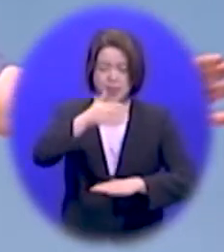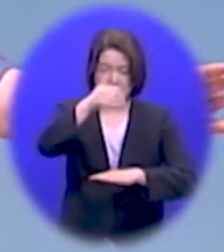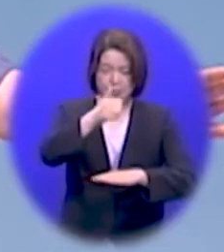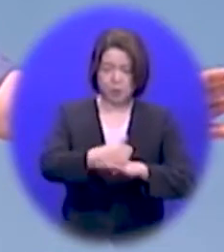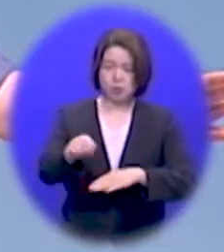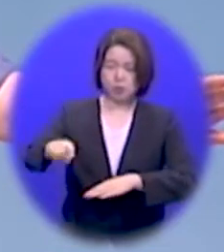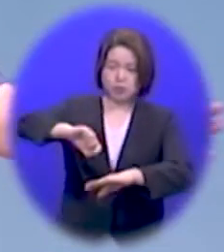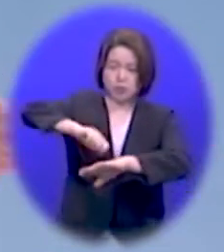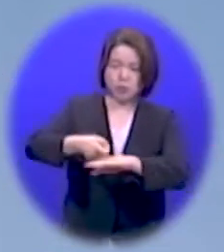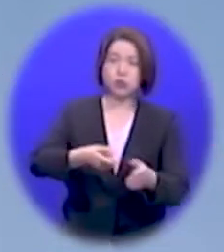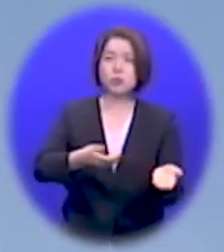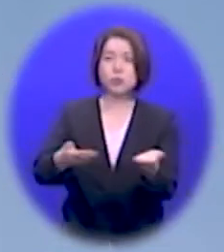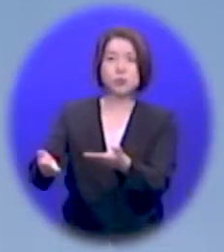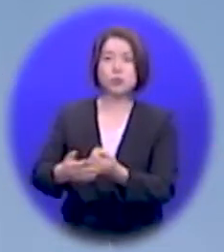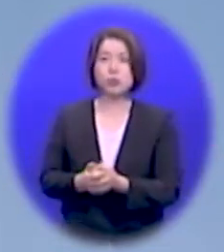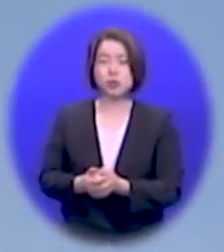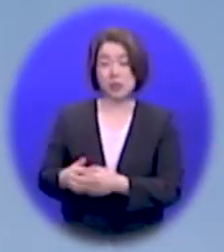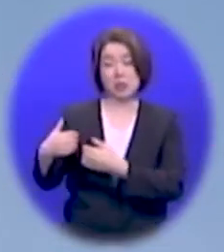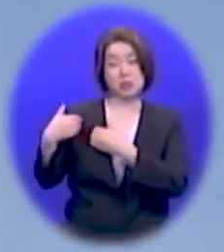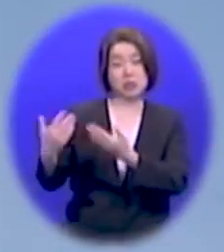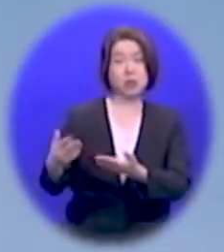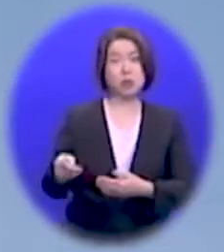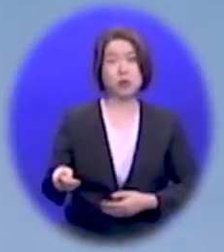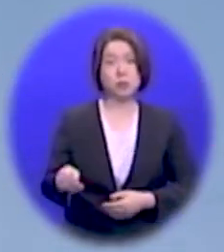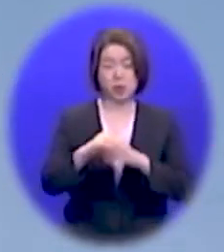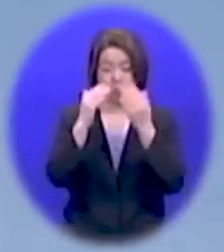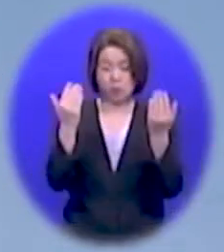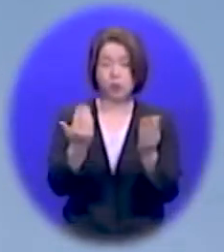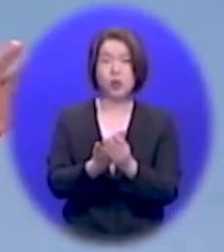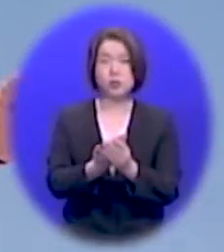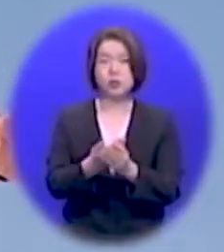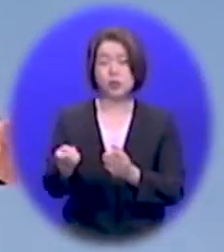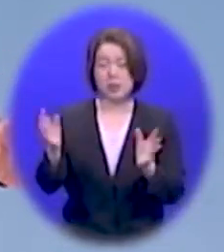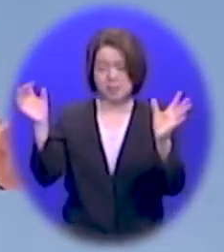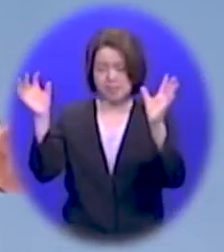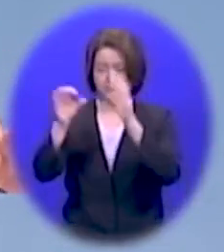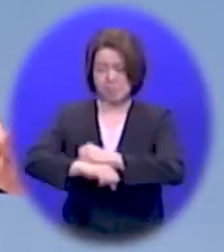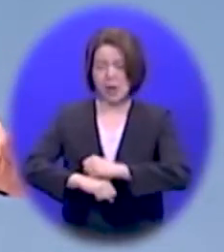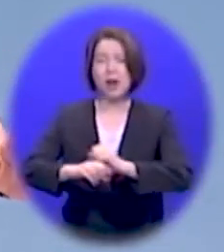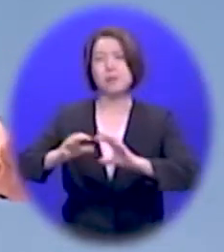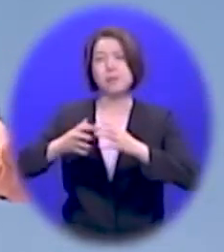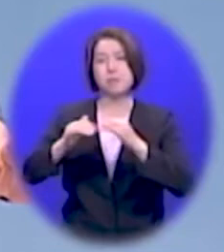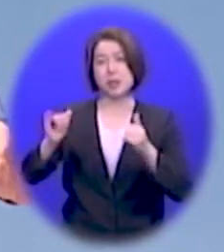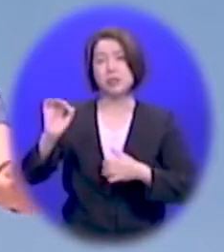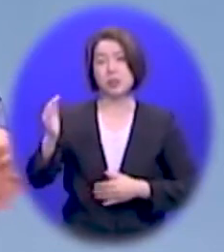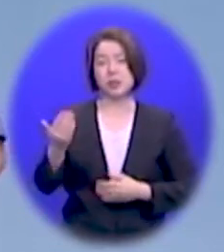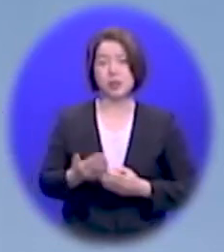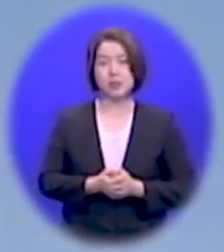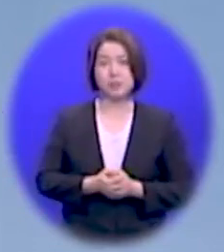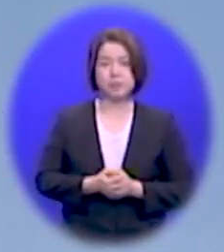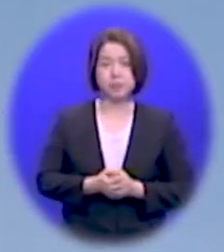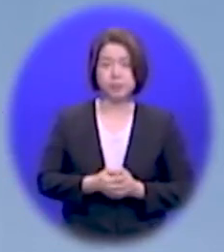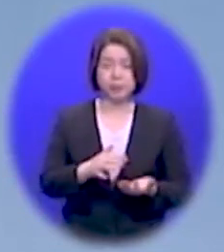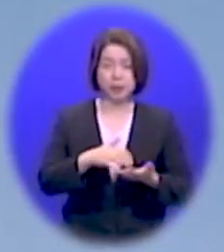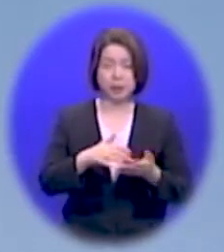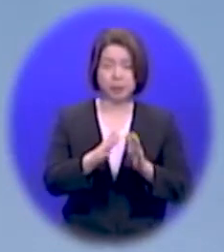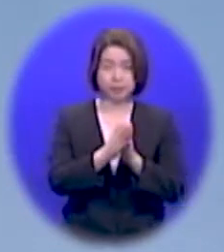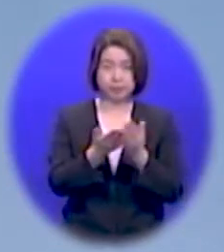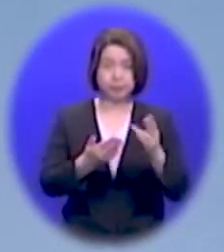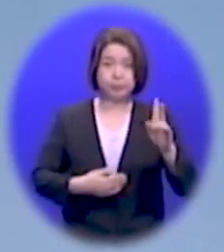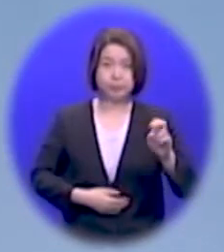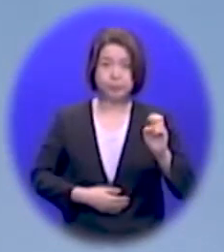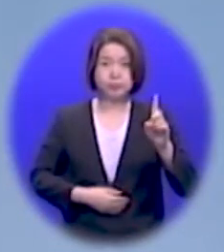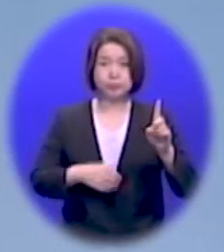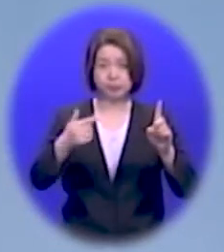진기 하십니다 그대로 내버려두면 완전히 망할 백성이 될까 민수기 11장 6절에 여호와께서